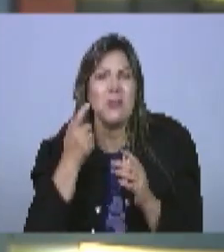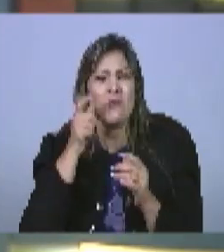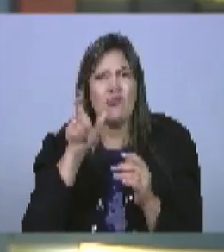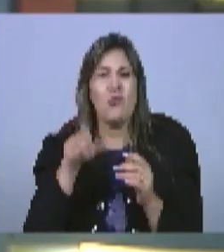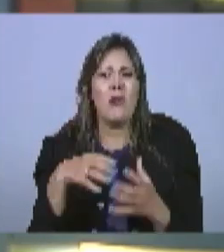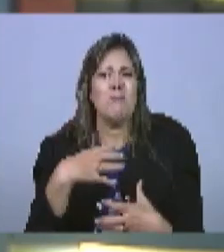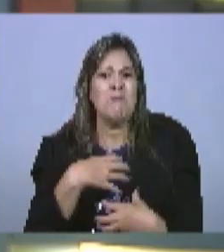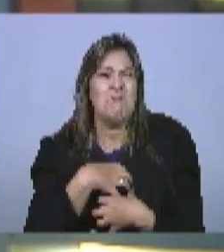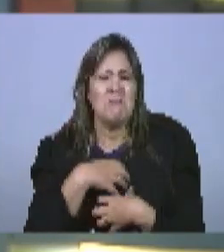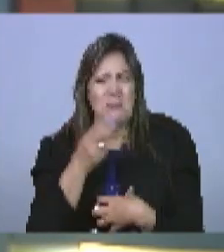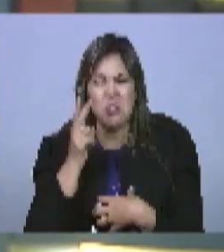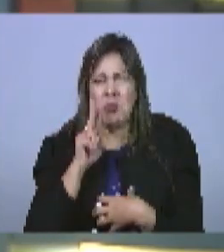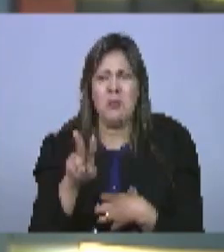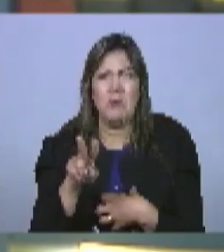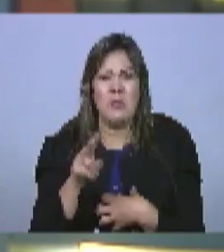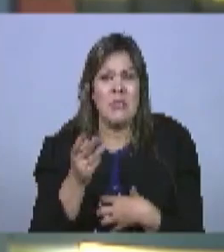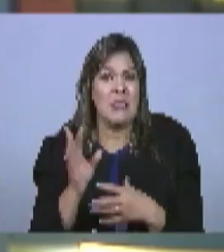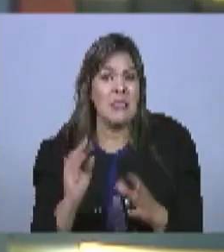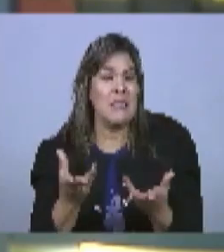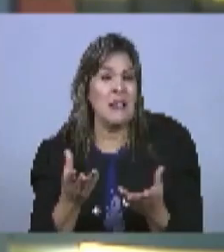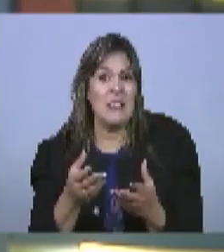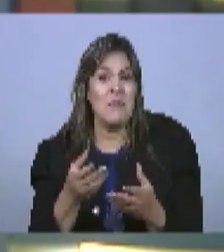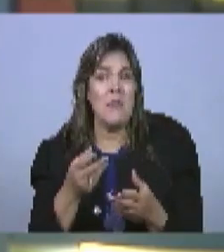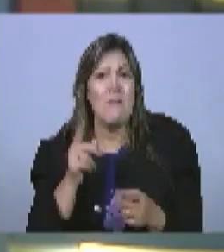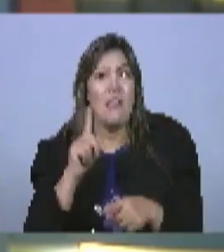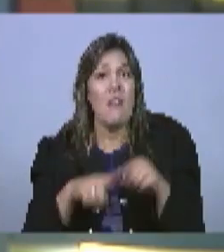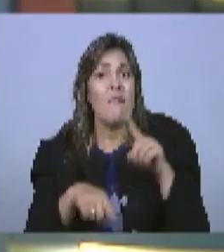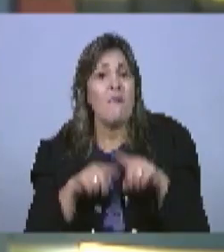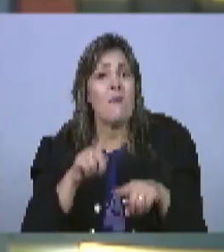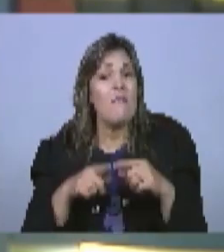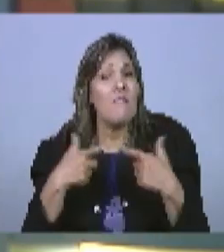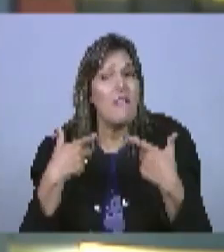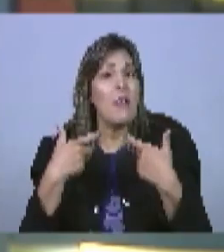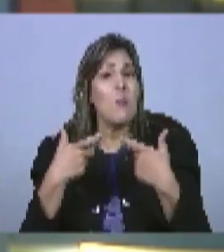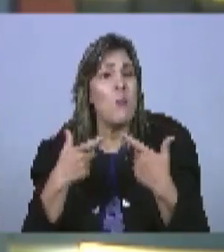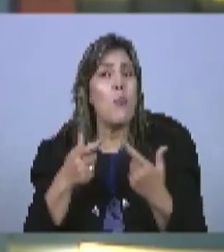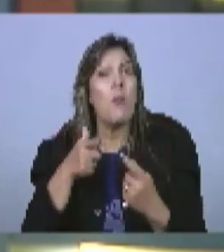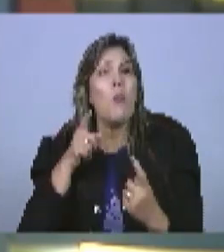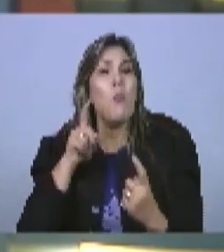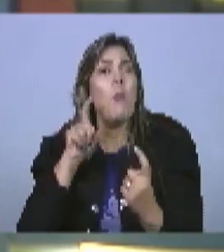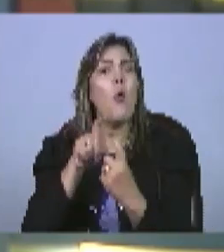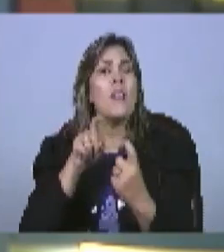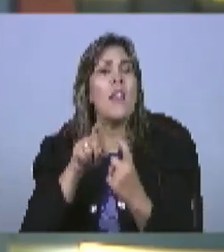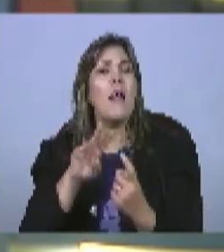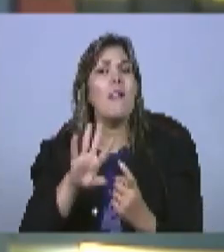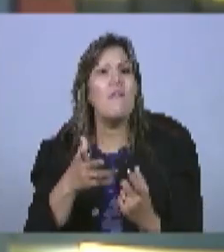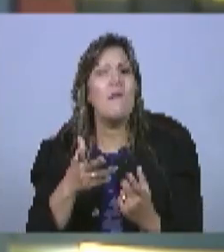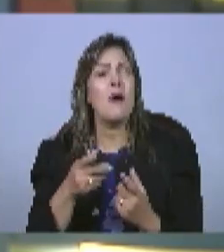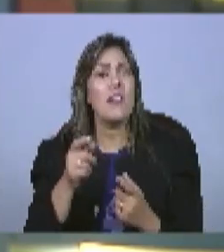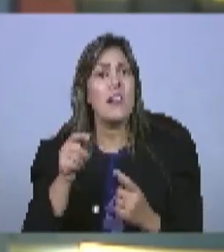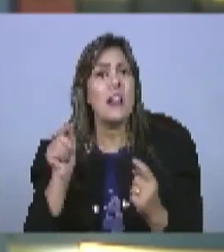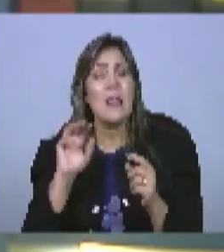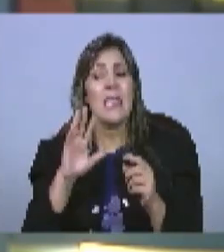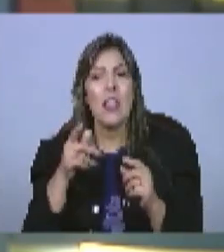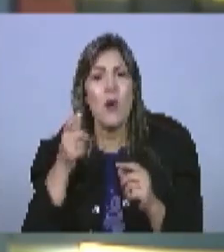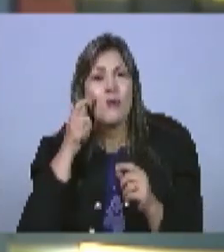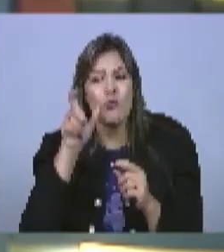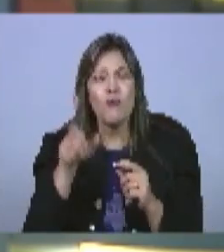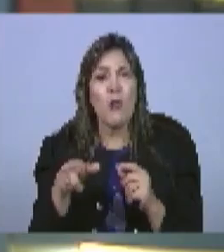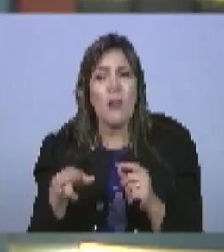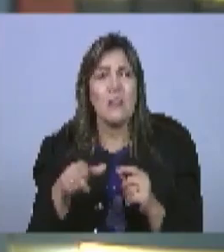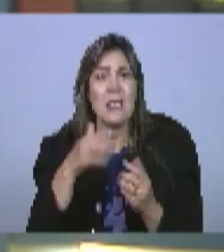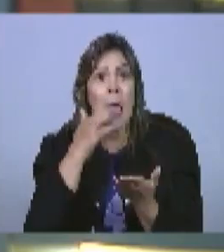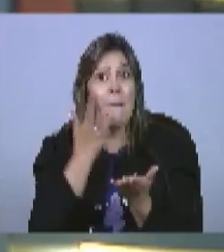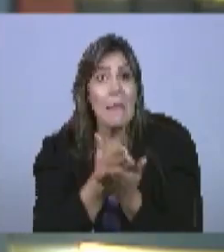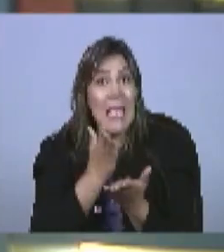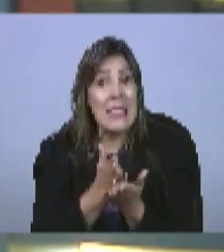بالاحباط وبتدفع كمان الى خلافات مع الاشخاص الاخرين اللي هم ما بيقدروش مستوى الجديه اللي